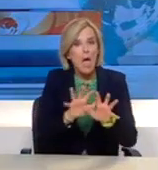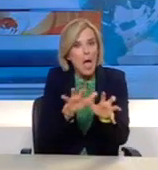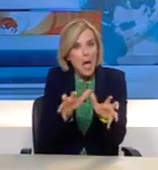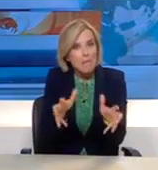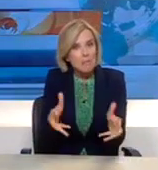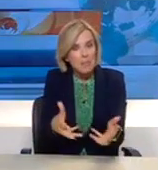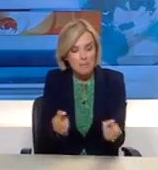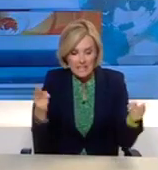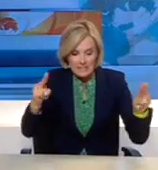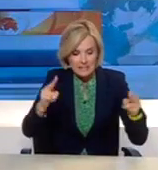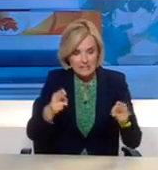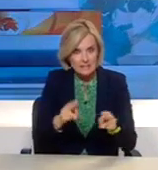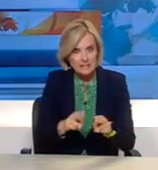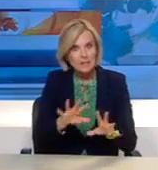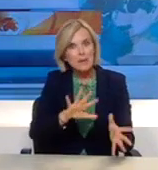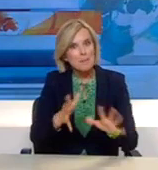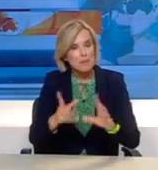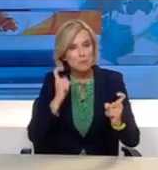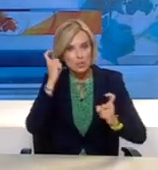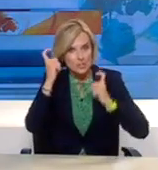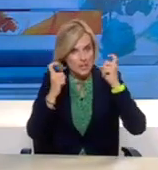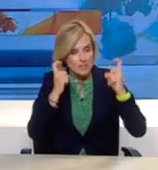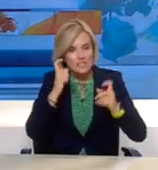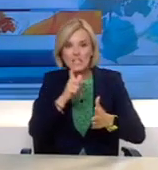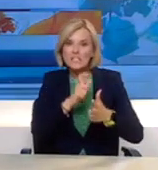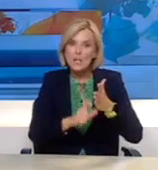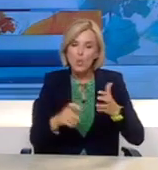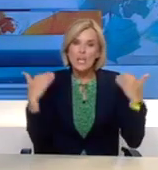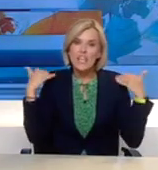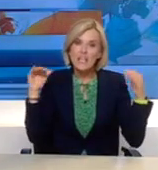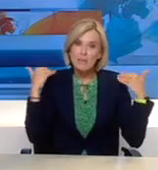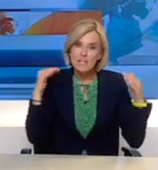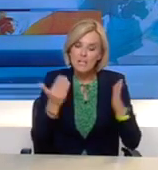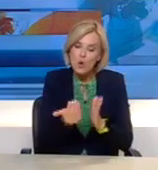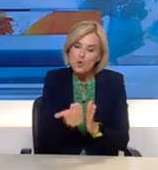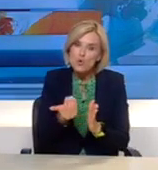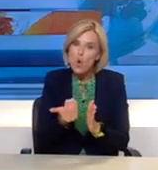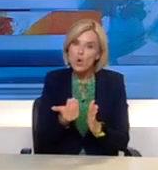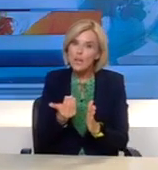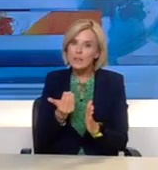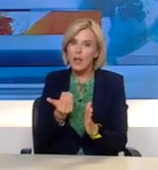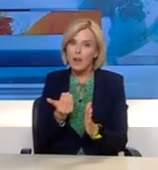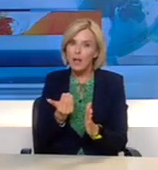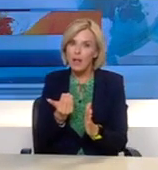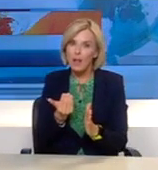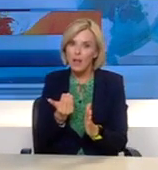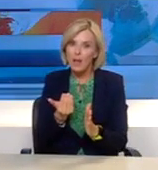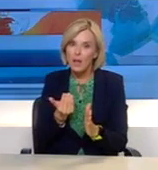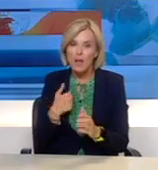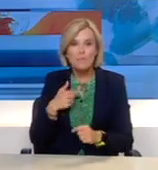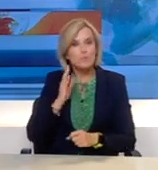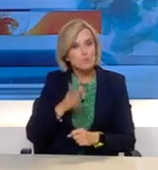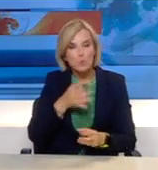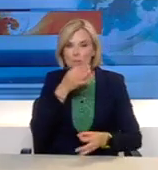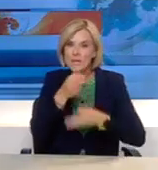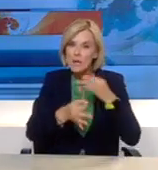καλά, υπάρχει η σκέψη να ανοίξουν τα ξενοδοχεία και τα γυμναστήρια νωρίτερα από τις ημερομηνίες που έχετε ανακοινώσει? Μπορούμε να